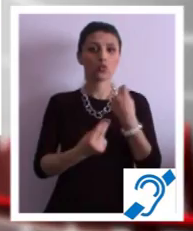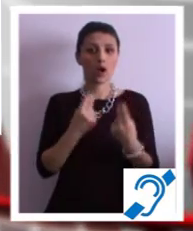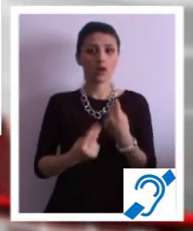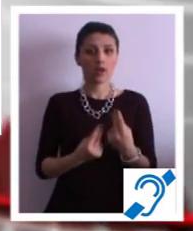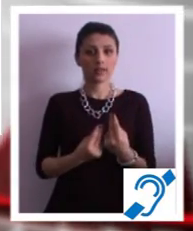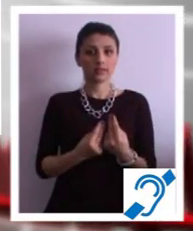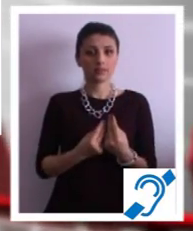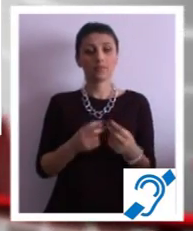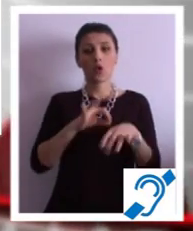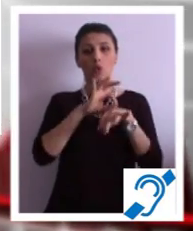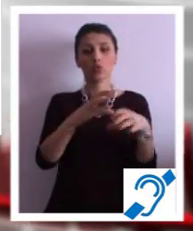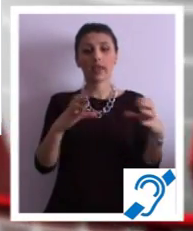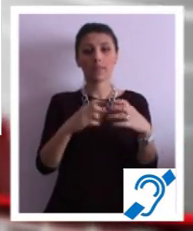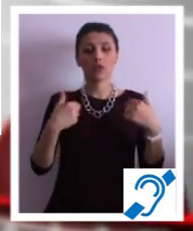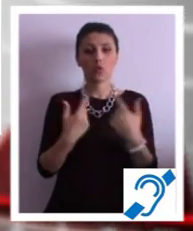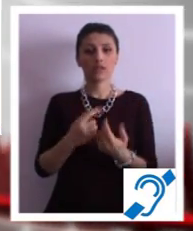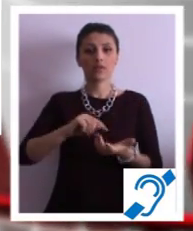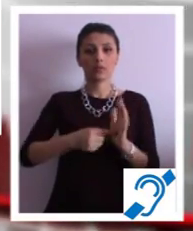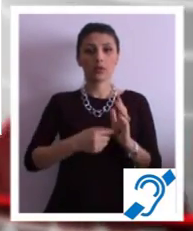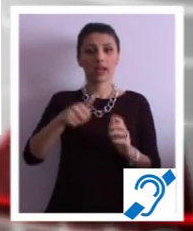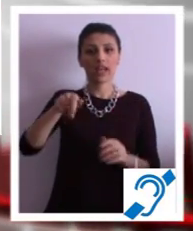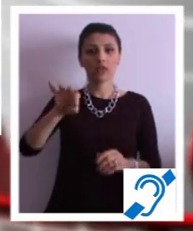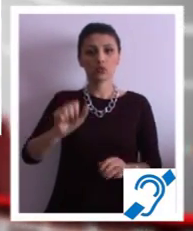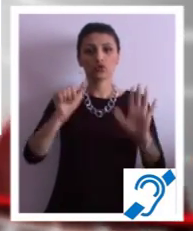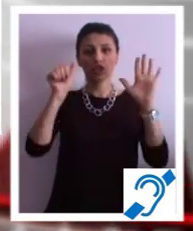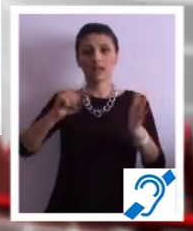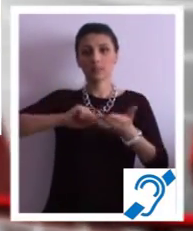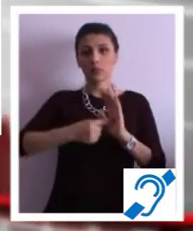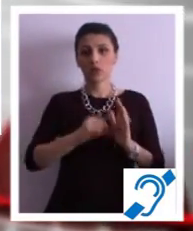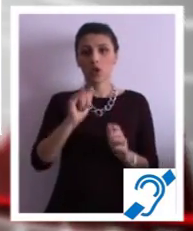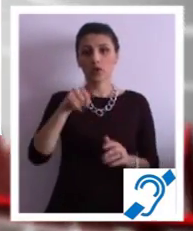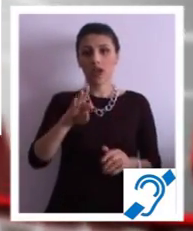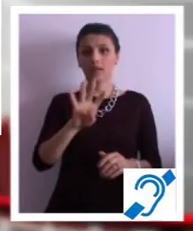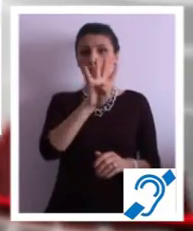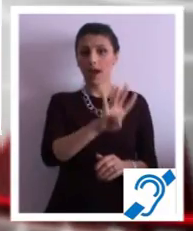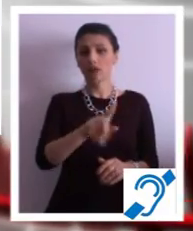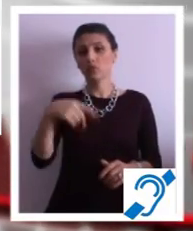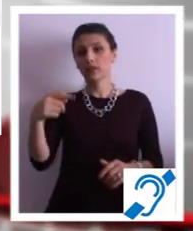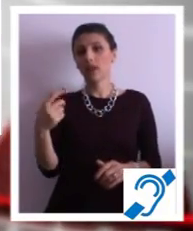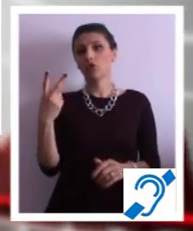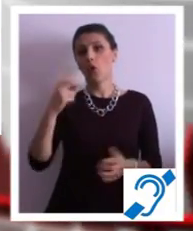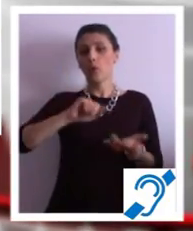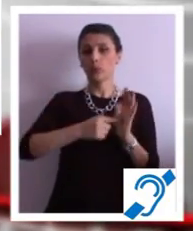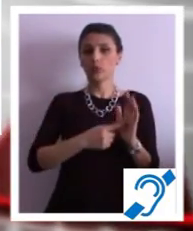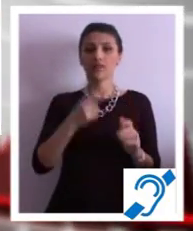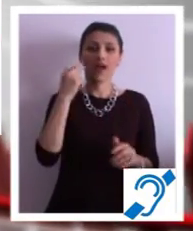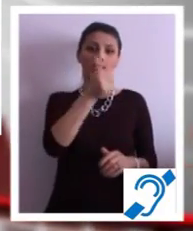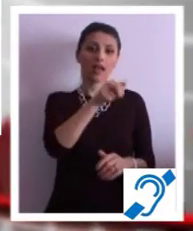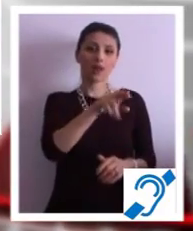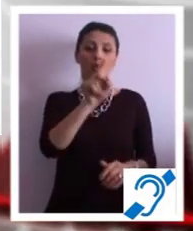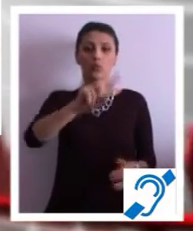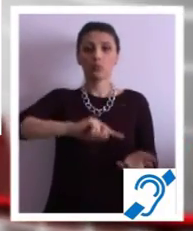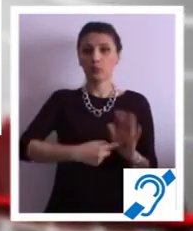lot. Goldurile echipei noastre au fost marcate de Nițu 6, Iordache 5, Dumitrașcu 4, Crăsan și Badea câte 2, Andreea Popescu